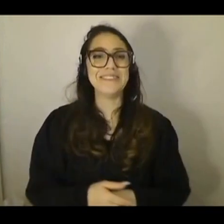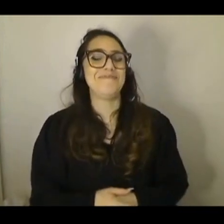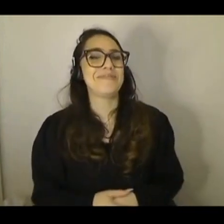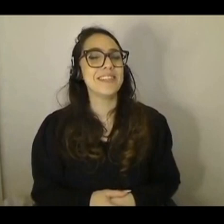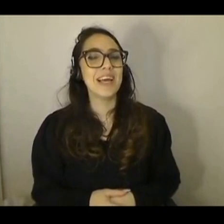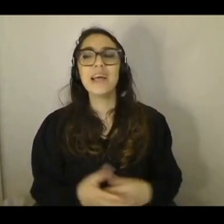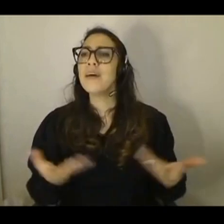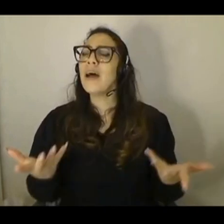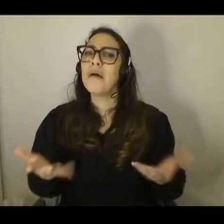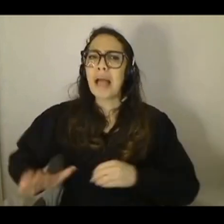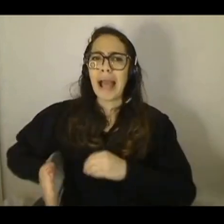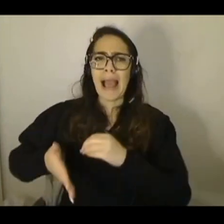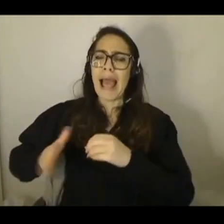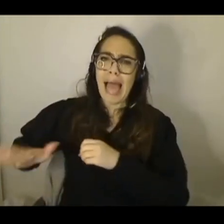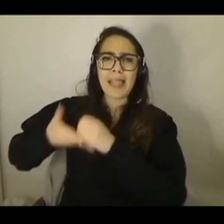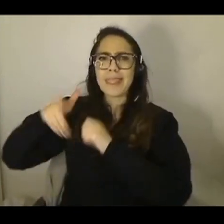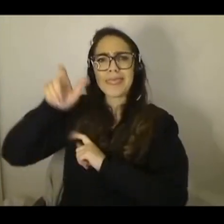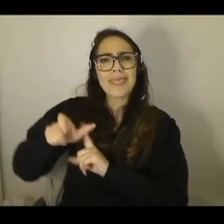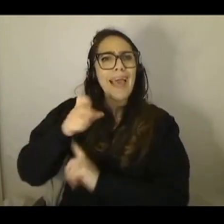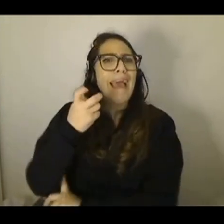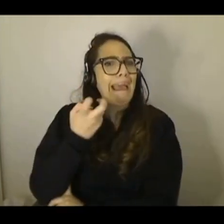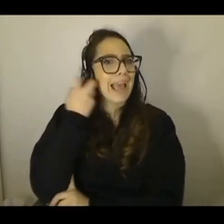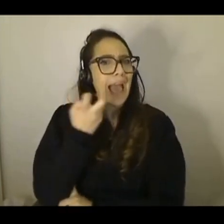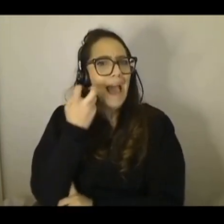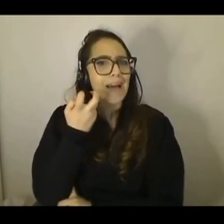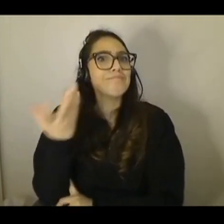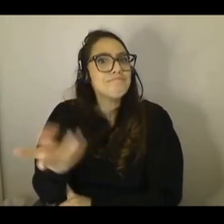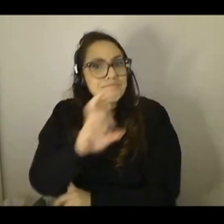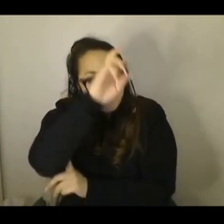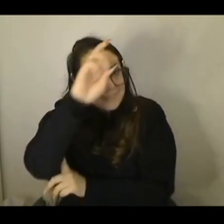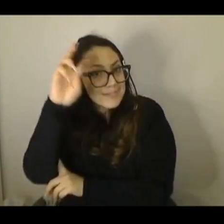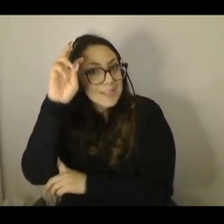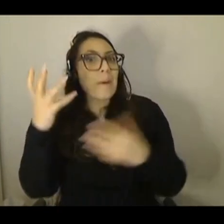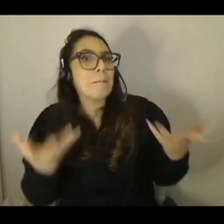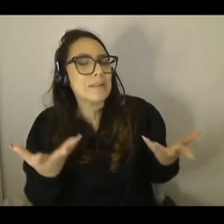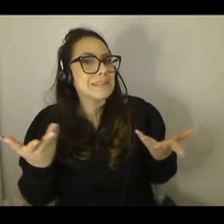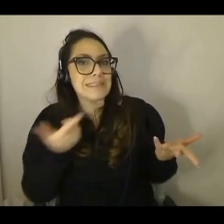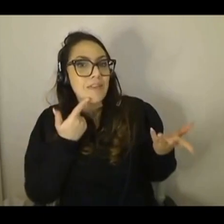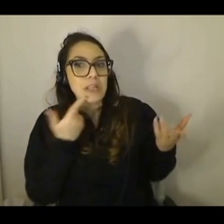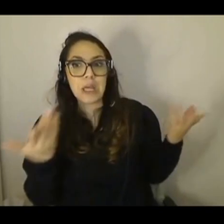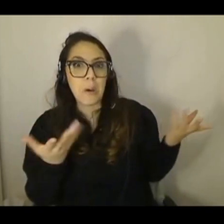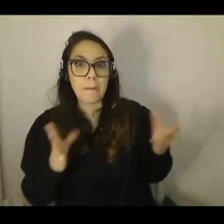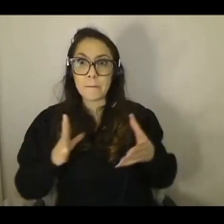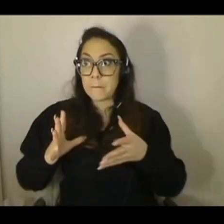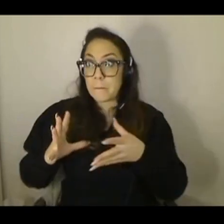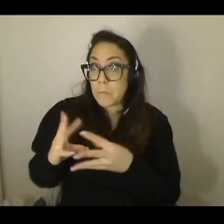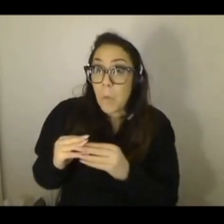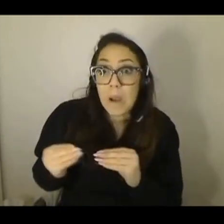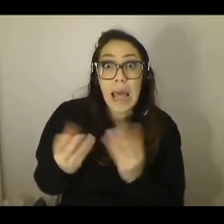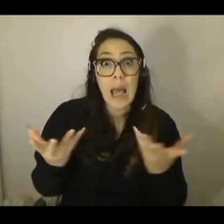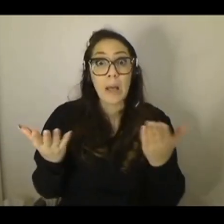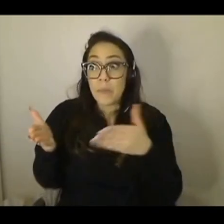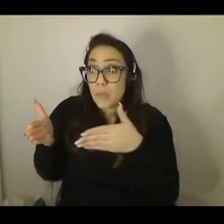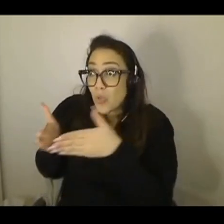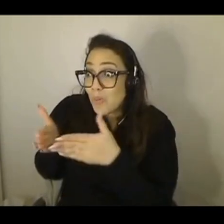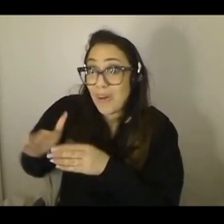parle d'assistant-gare. Alors, Philippe, est-ce que en utilisant assistant-gare, par exemple, est-ce qu'il y a eu des problèmes de demande d'assistance ou des